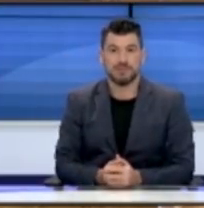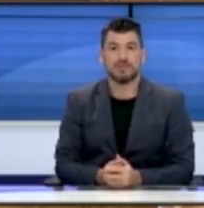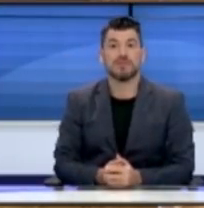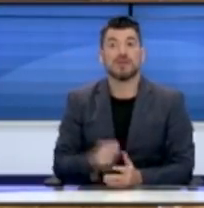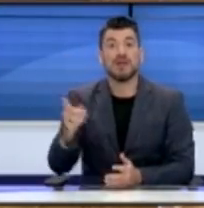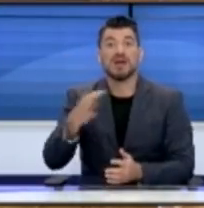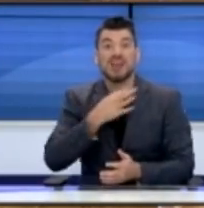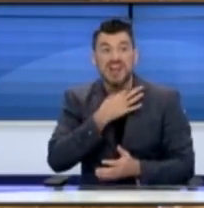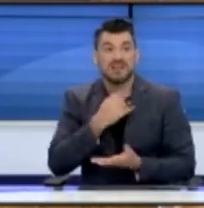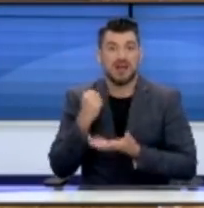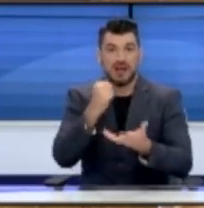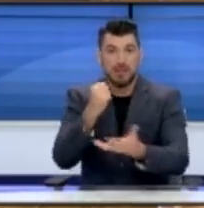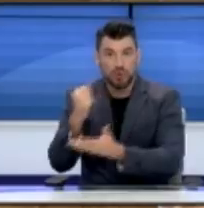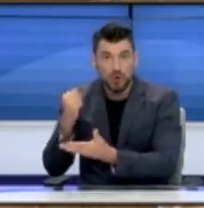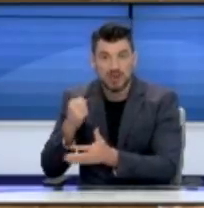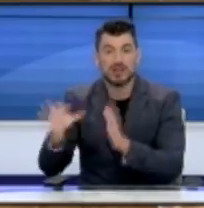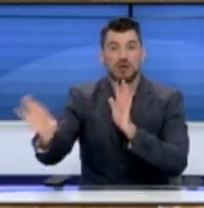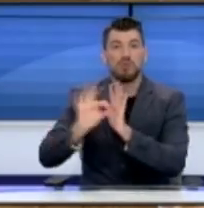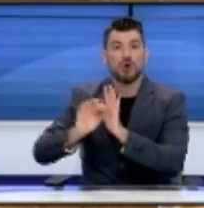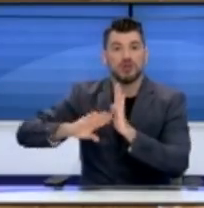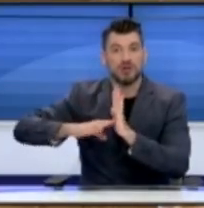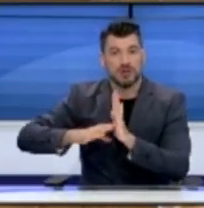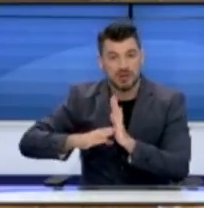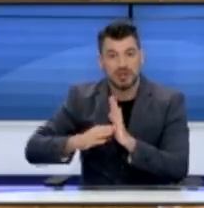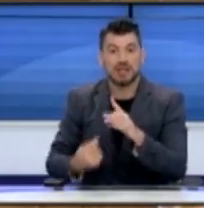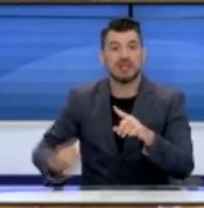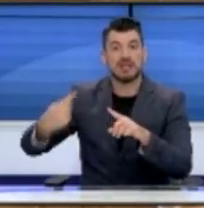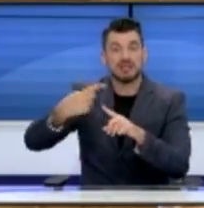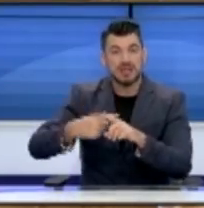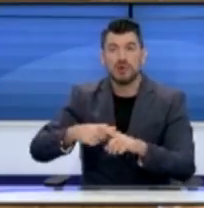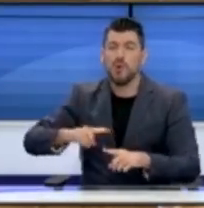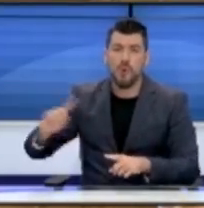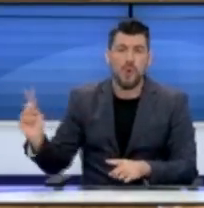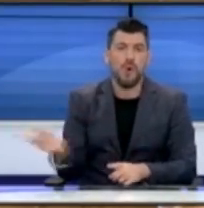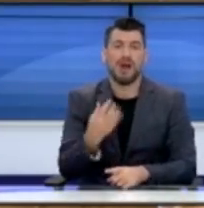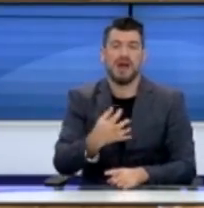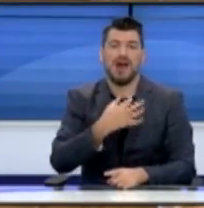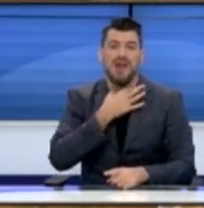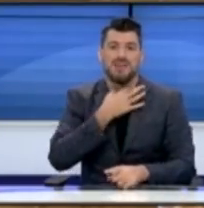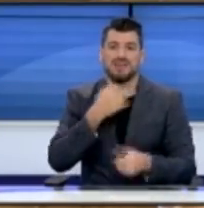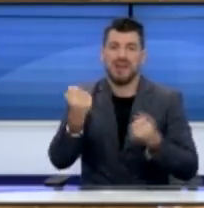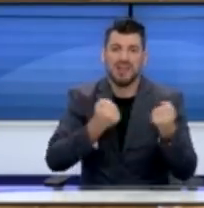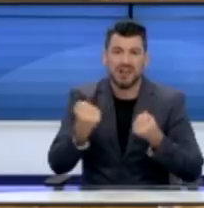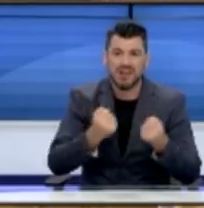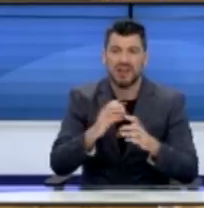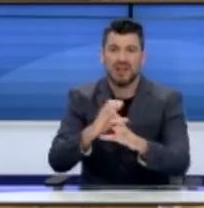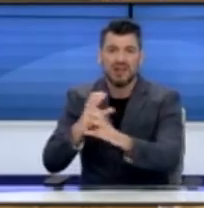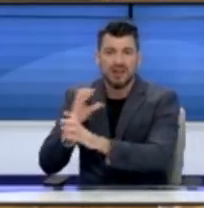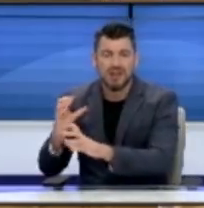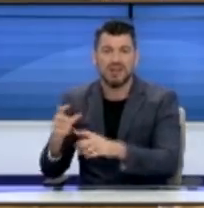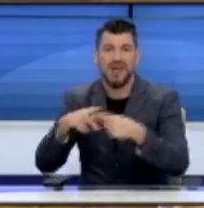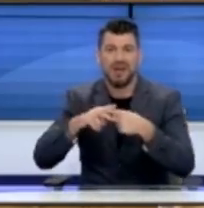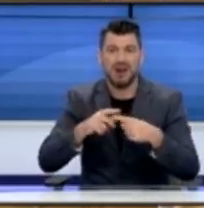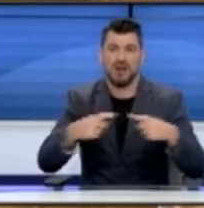χρηματοδότηση, προσλήψεις μόνιμου προσωπικού, εξασφάλιση όλων των αναγκαίων μέσων. Ποια